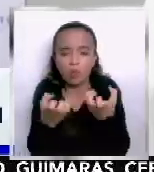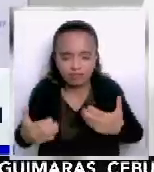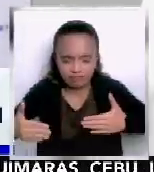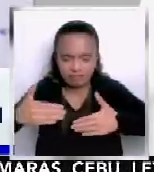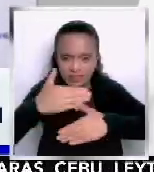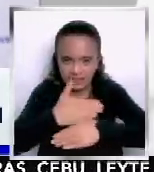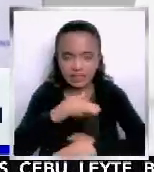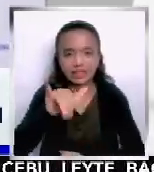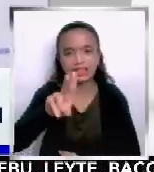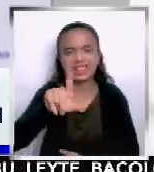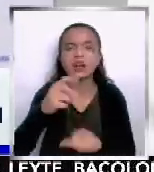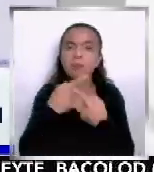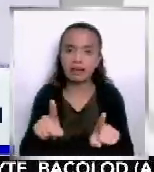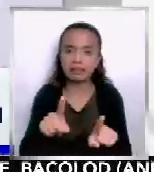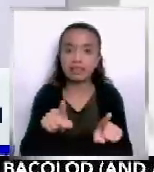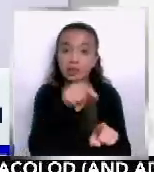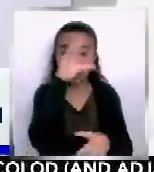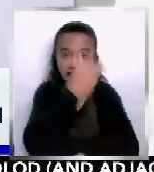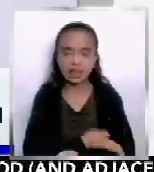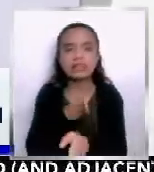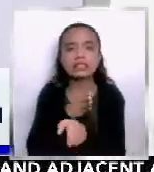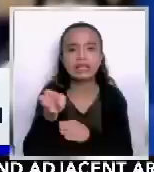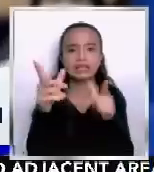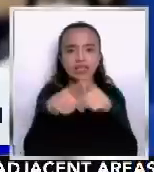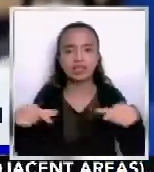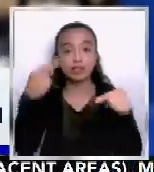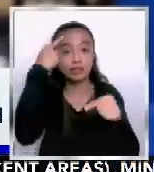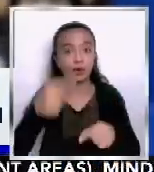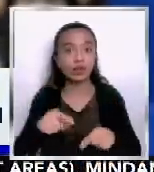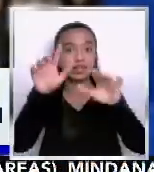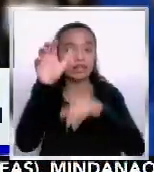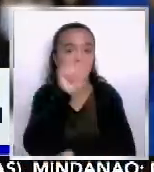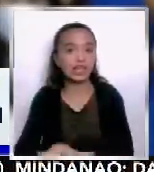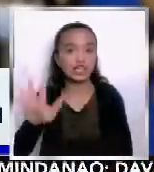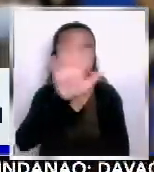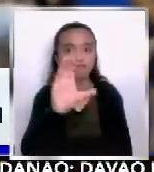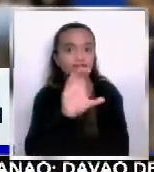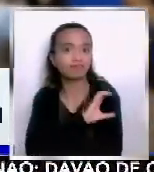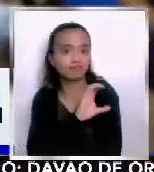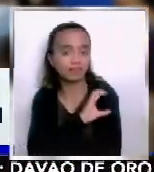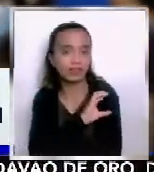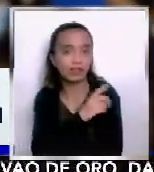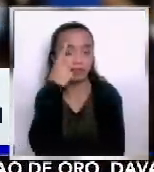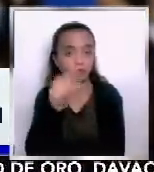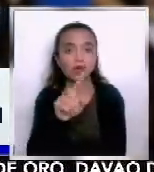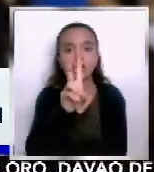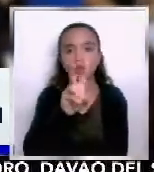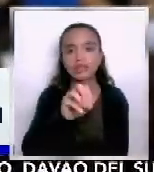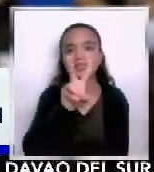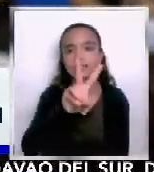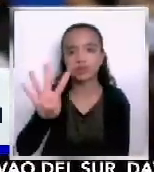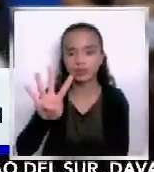Kaloy para mag-training na sa Asian Championship sa Doha, Qatar na isang qualifying game para sa 2024